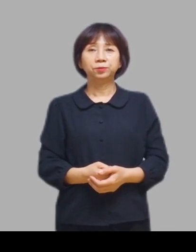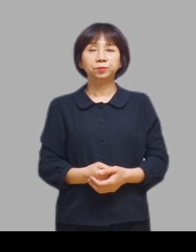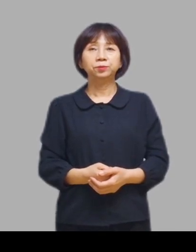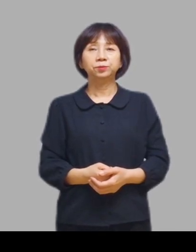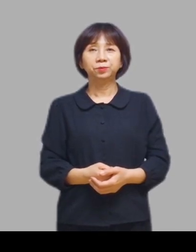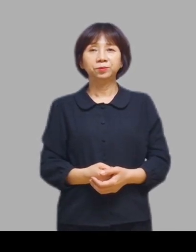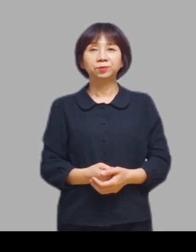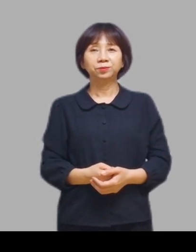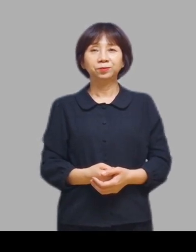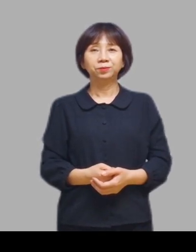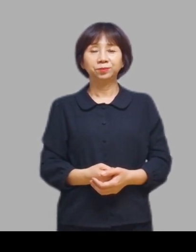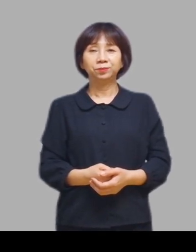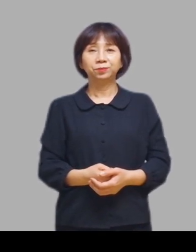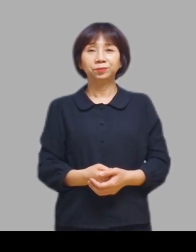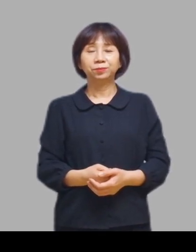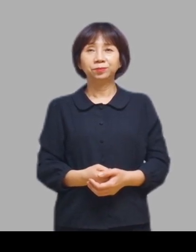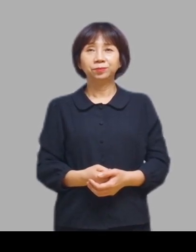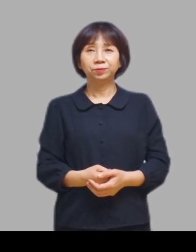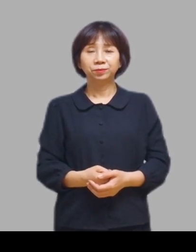네.